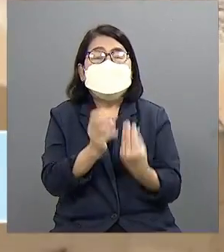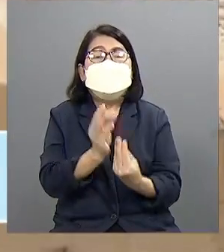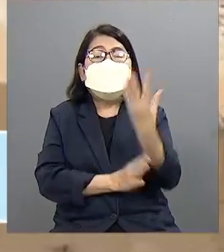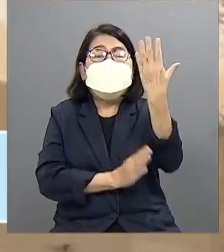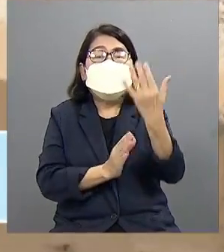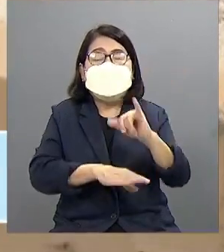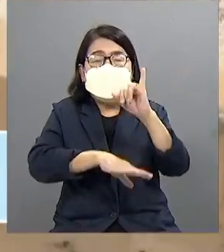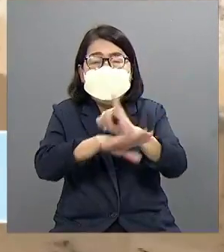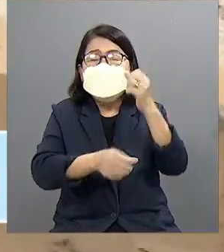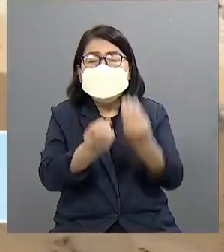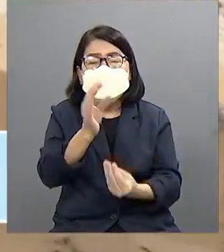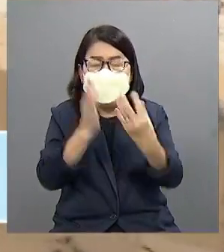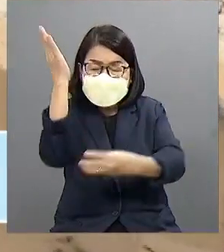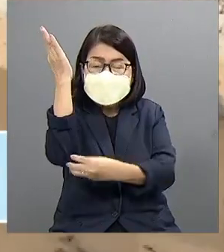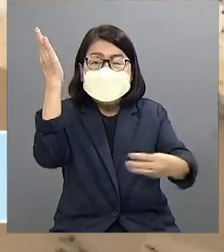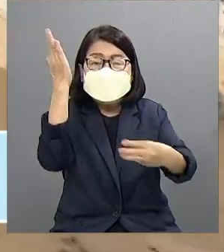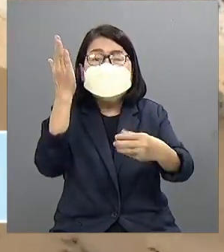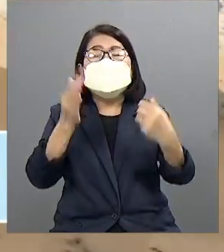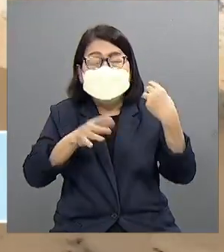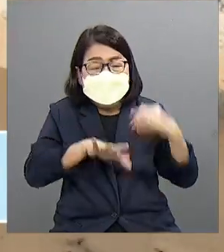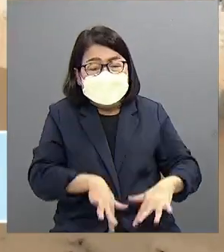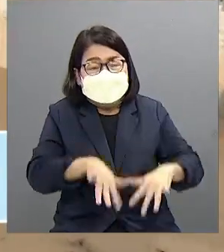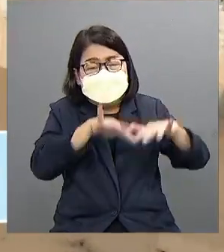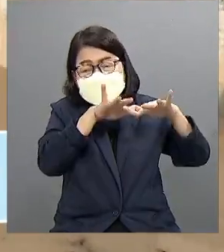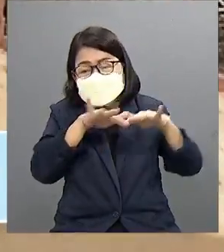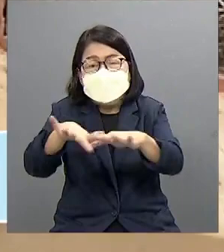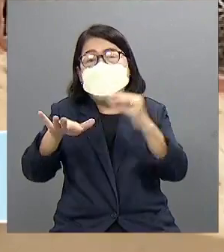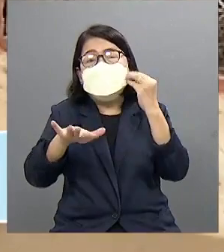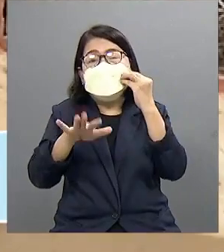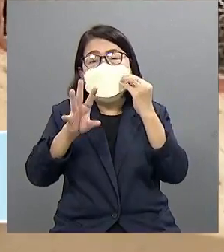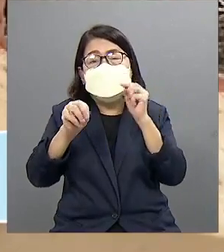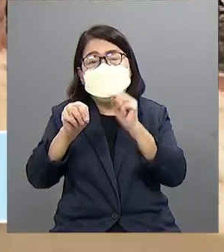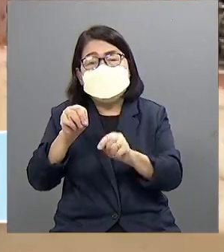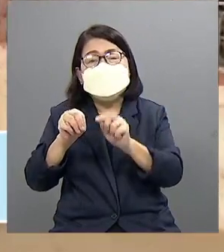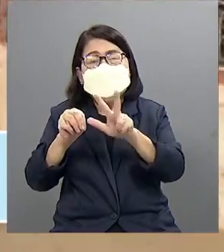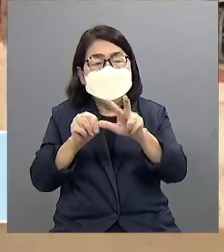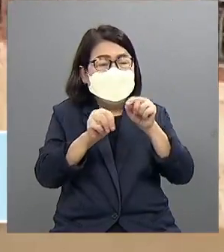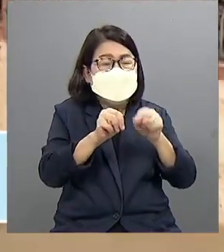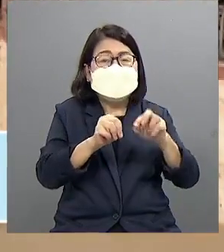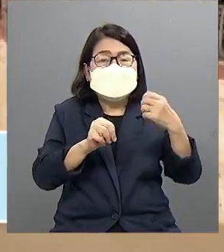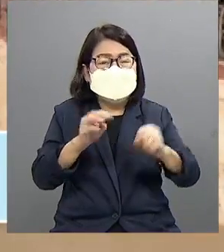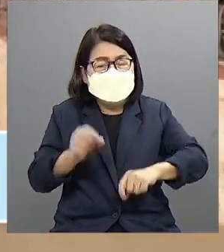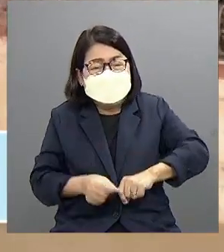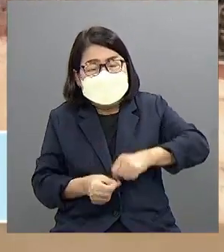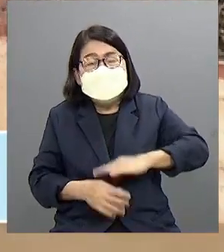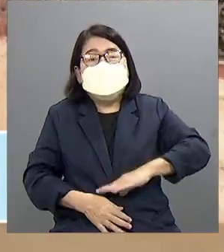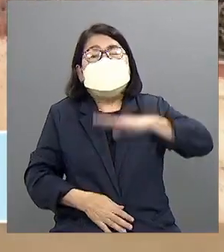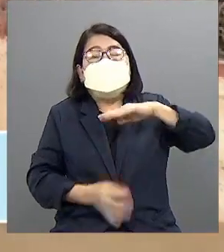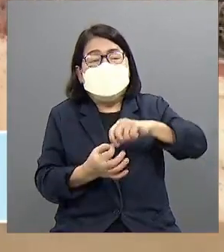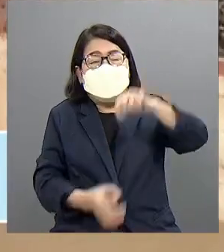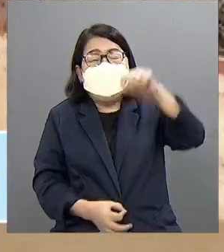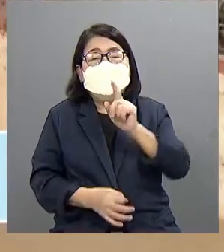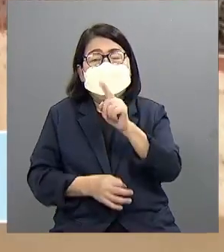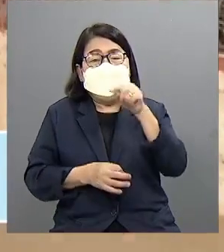มันก็ไหลเข้าทั่วหมู่บ้านหมู่ที่3หมู่ที่10ลึกถึงเมตร50อย่างที่บอกอ่ะค่ะเมตร50นี่ก็คือท่ว